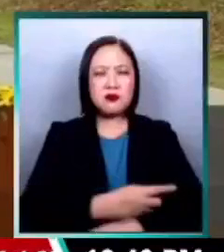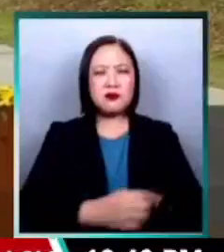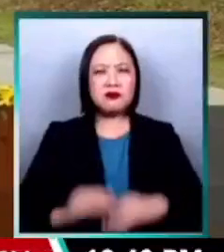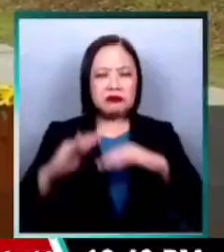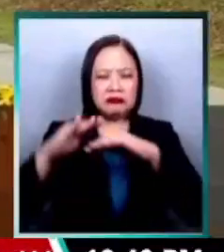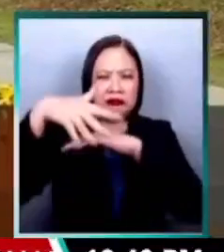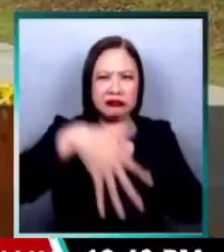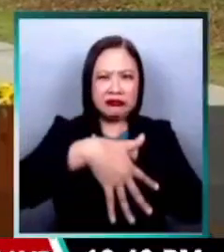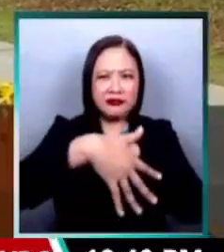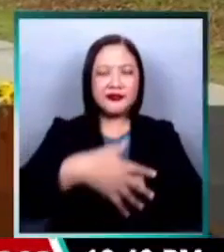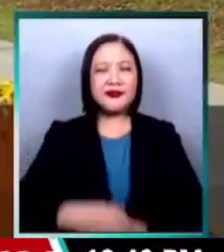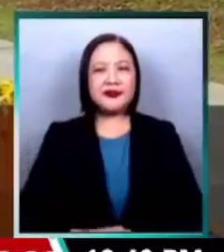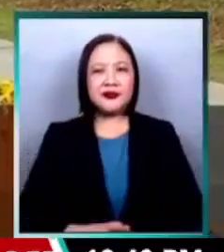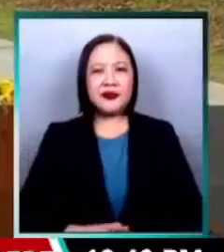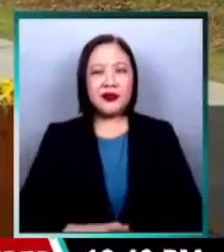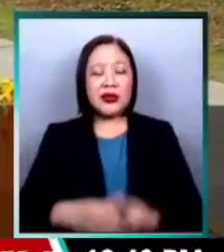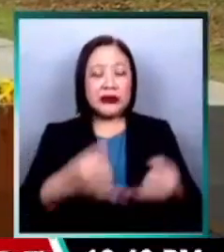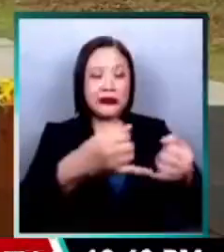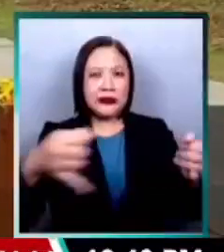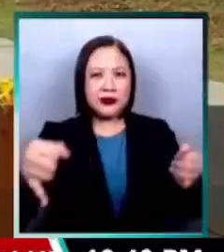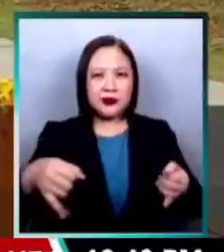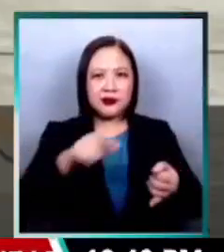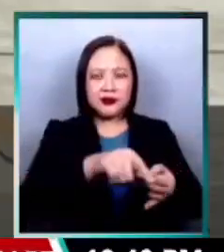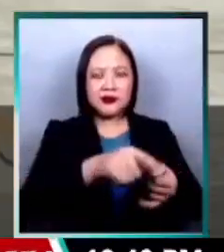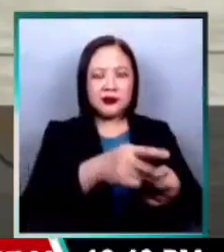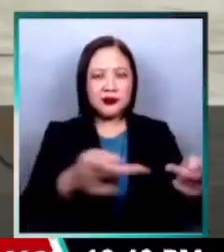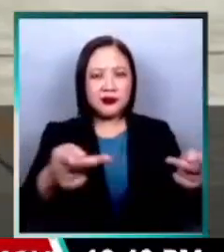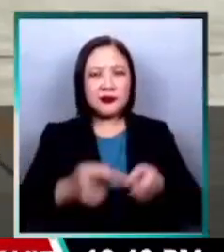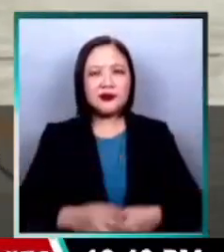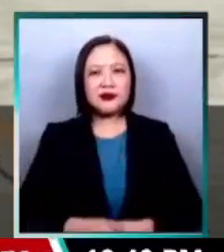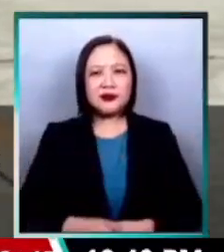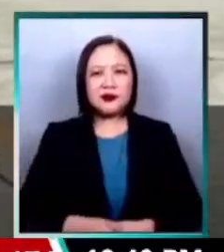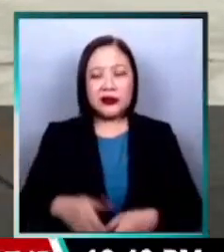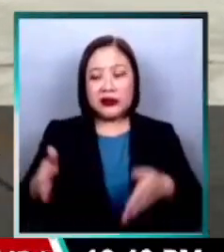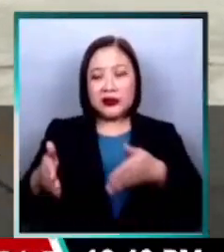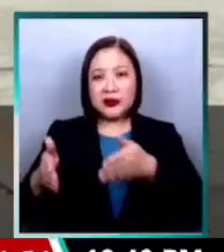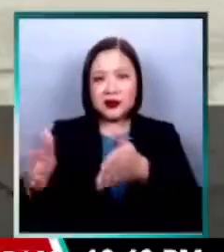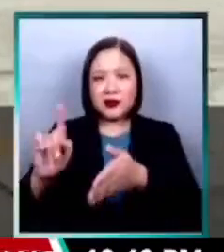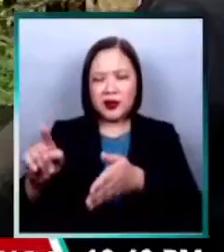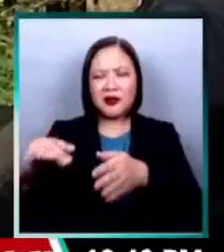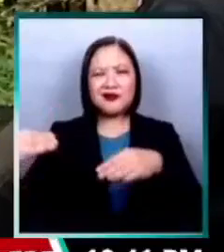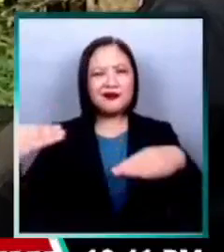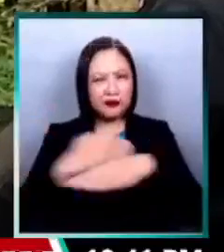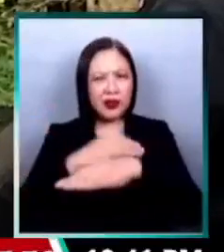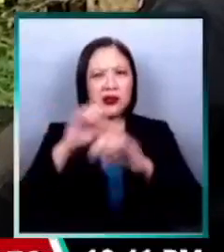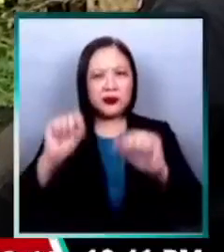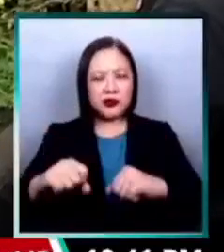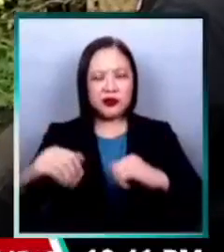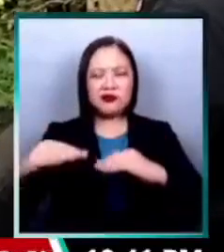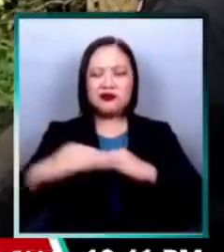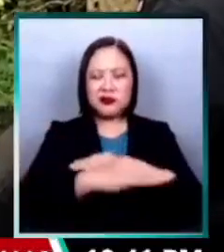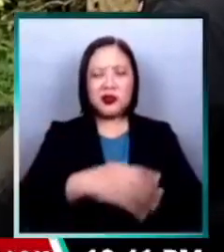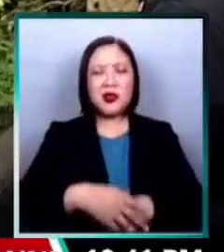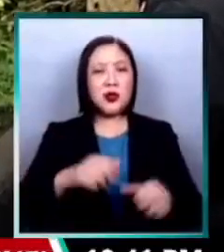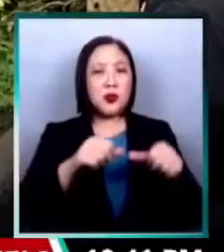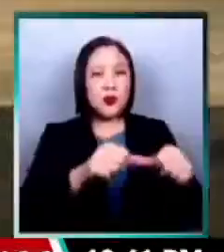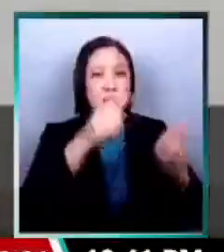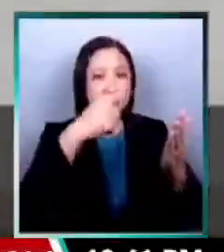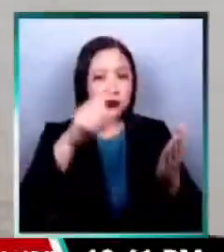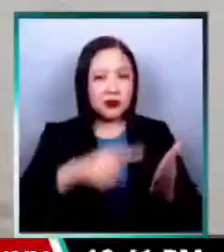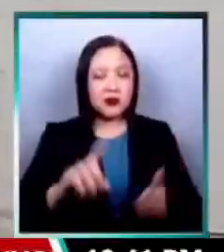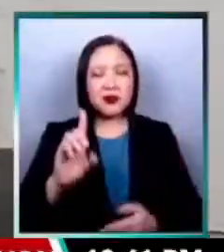Kinordona na ang apektadong lugar. Nadadaanan pa naman ang isang lane. Patuloy ang pag-iinspeksyon ng